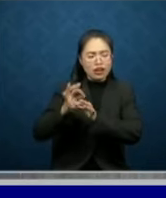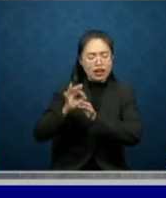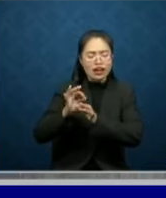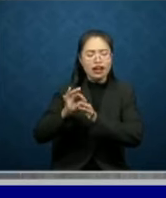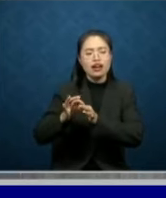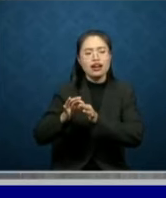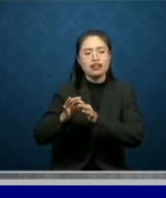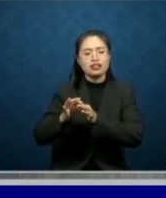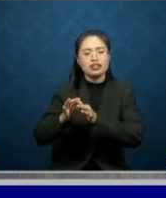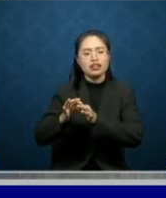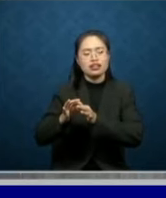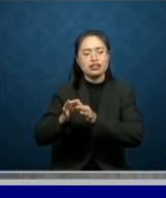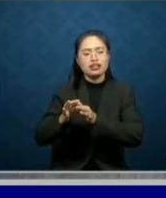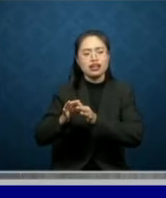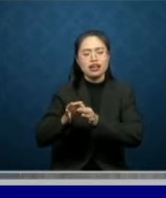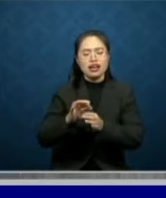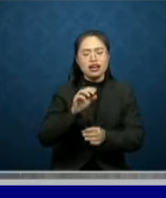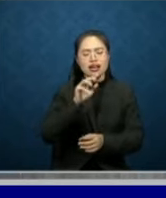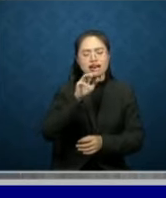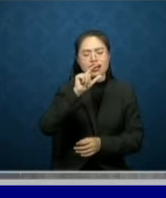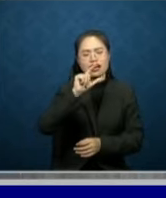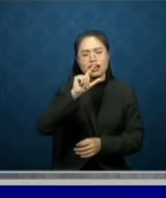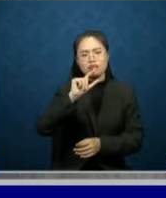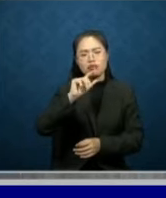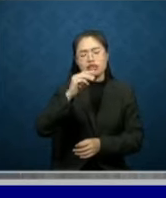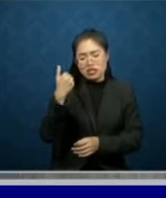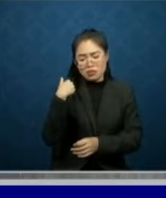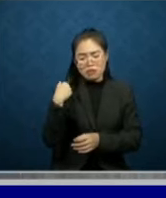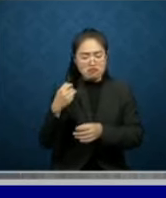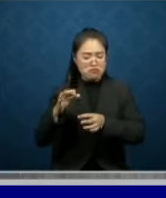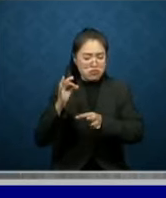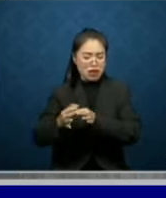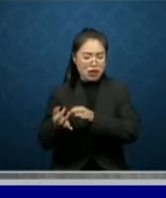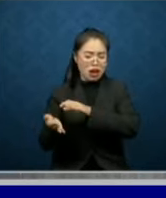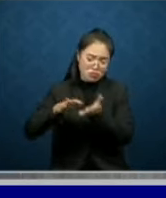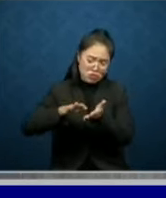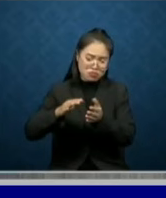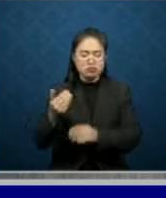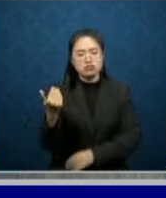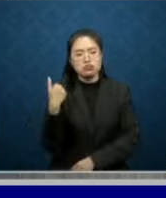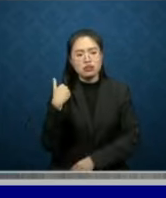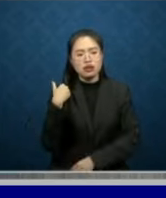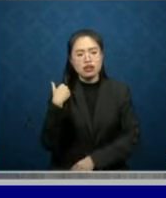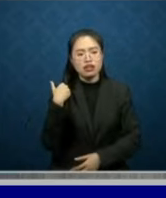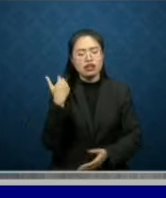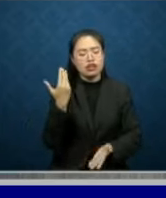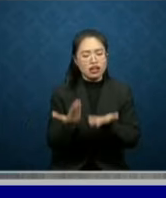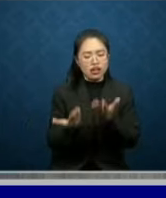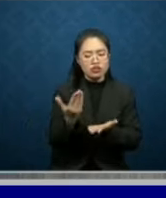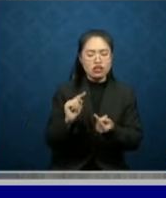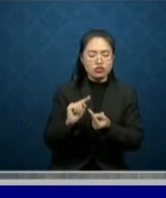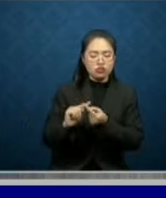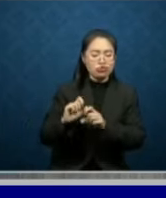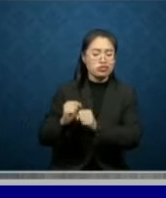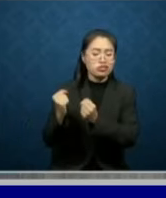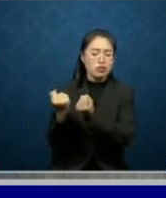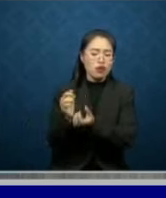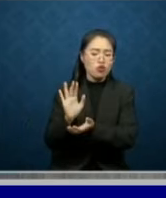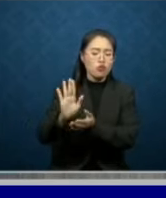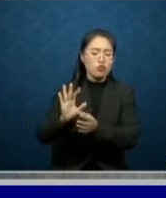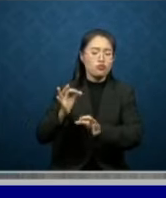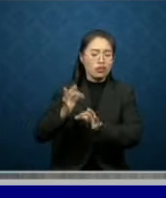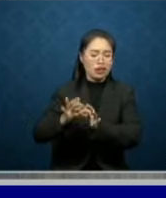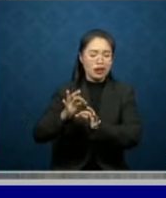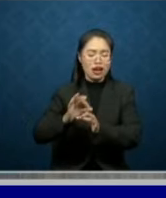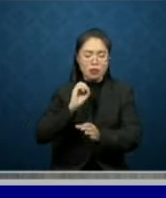ครับสภาพคล่อง NPL มีแบงค์ล้มละลายมั้ยข้อเท็จจริงจากรายงานของสภาคมธนาคารบอกธนาคารปี